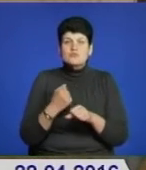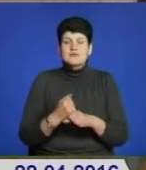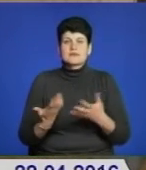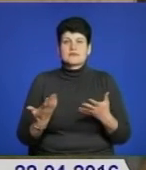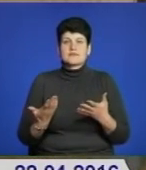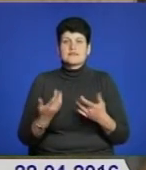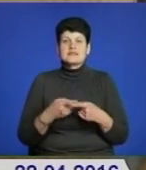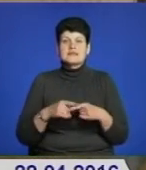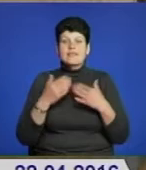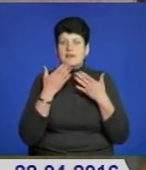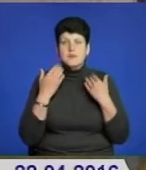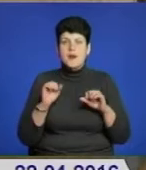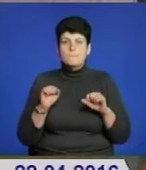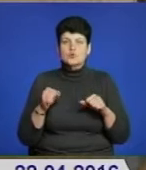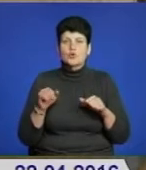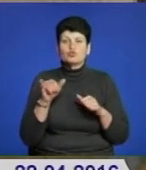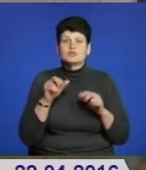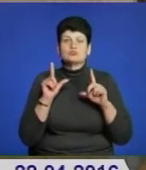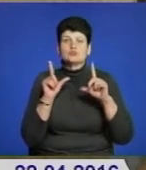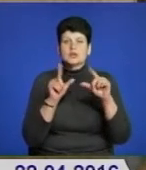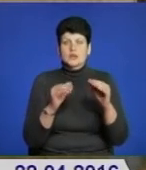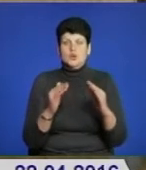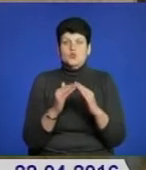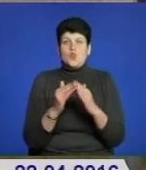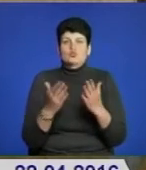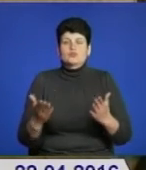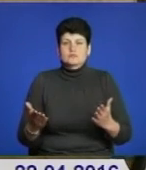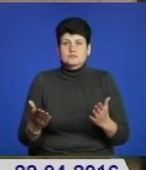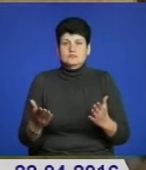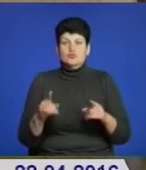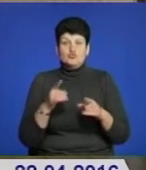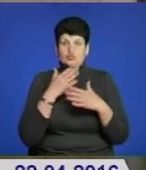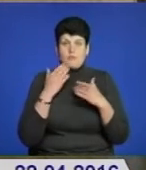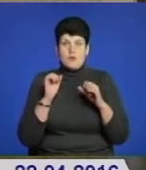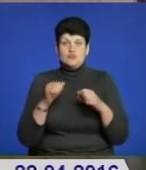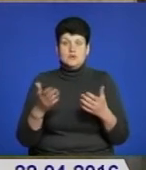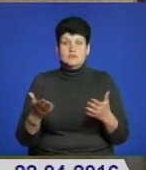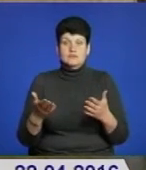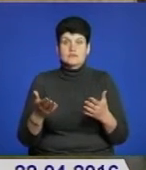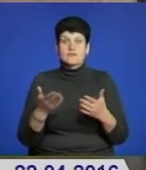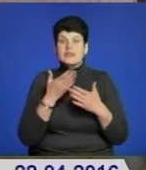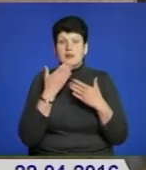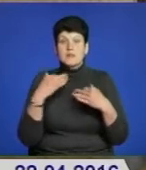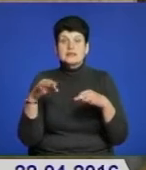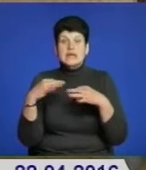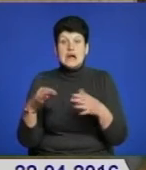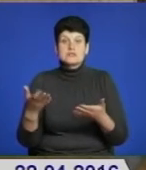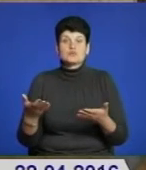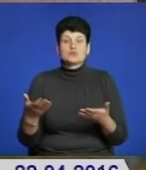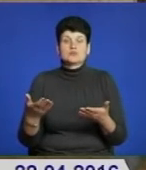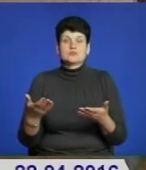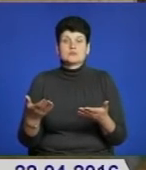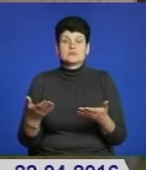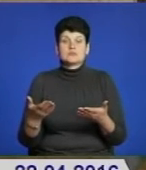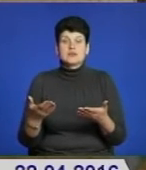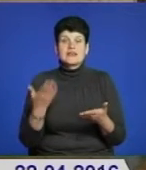не, ну, нема можливості нікуди виїхати з дому. Чому немає можливості? Ну, немає транспорту.